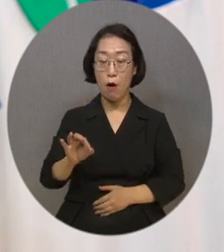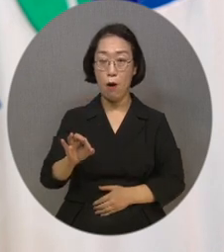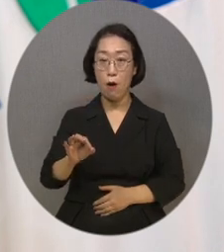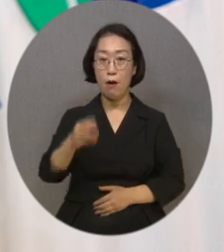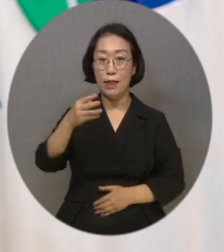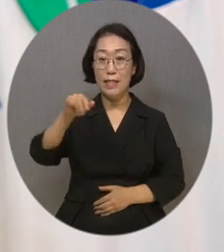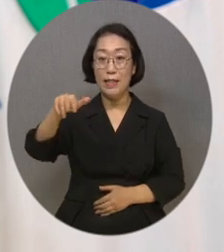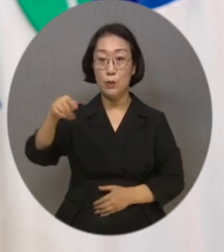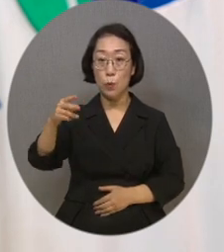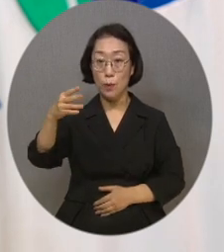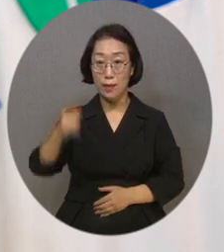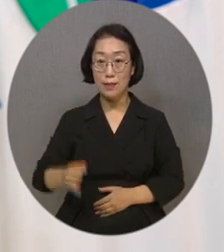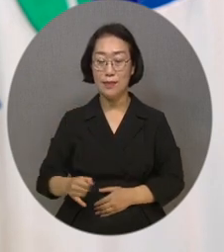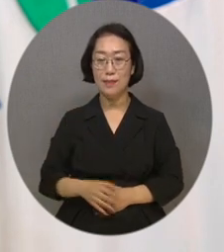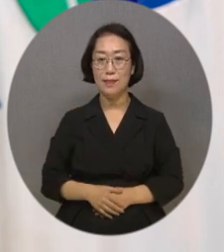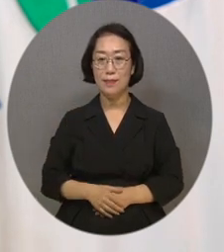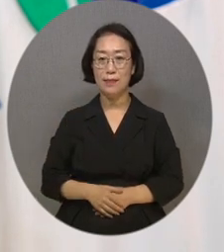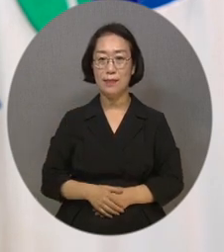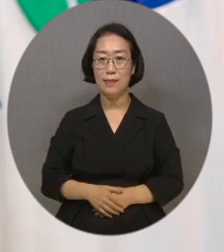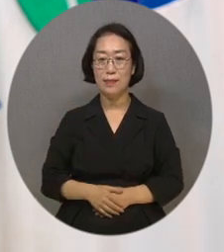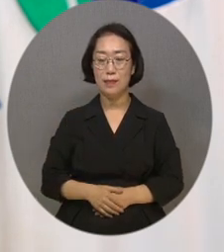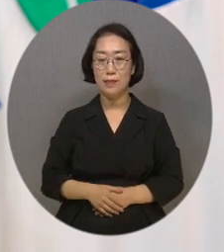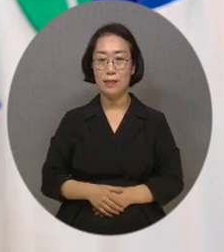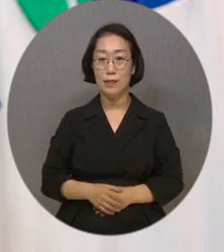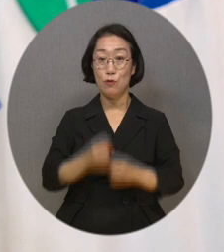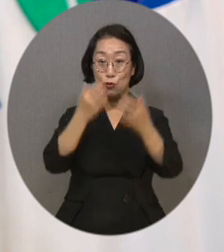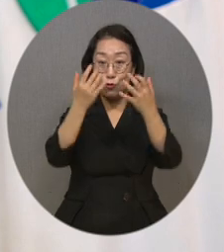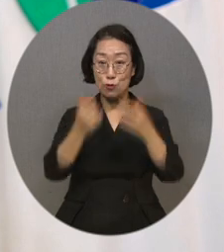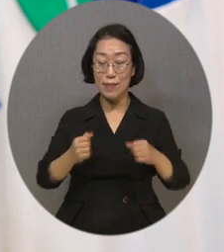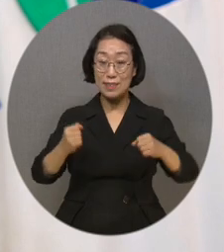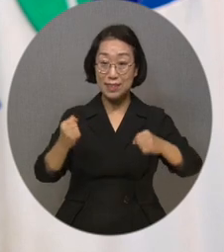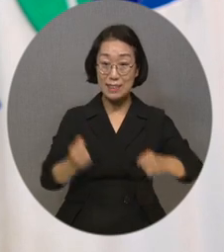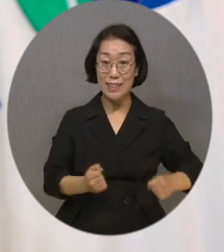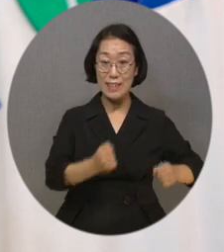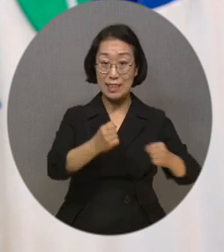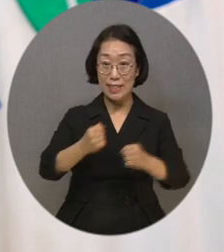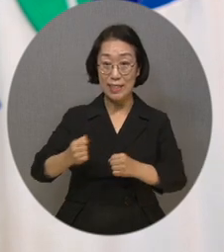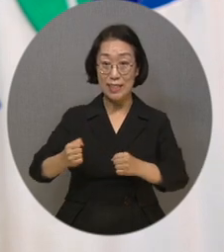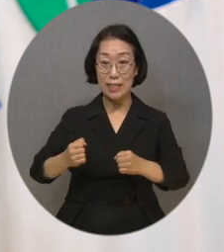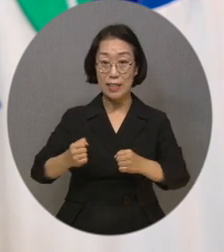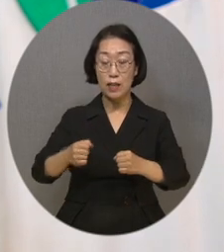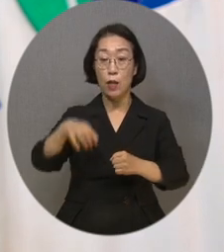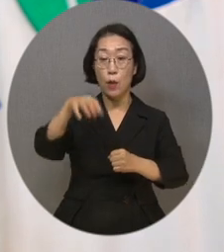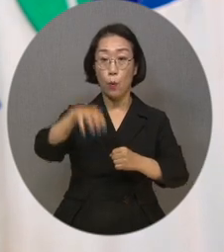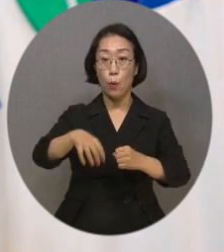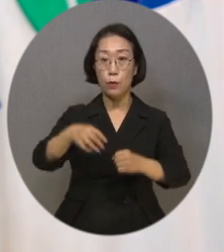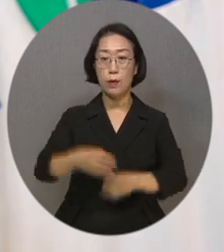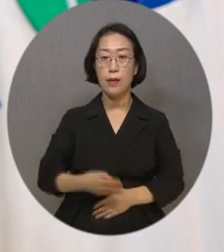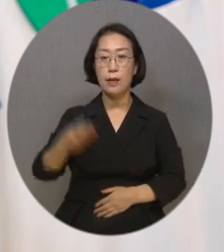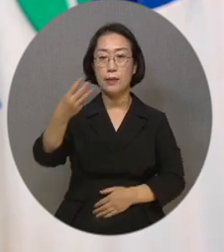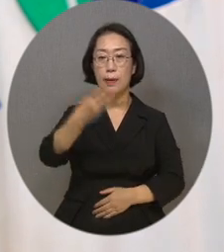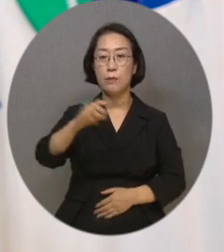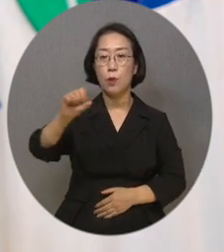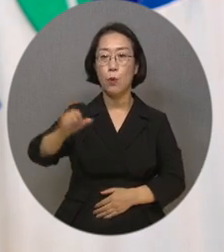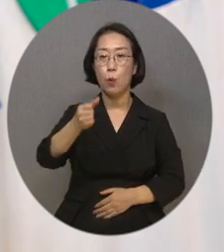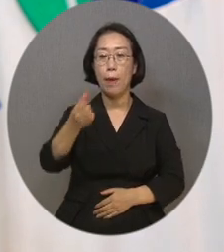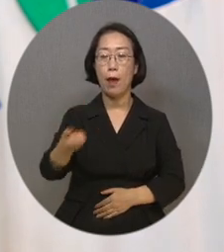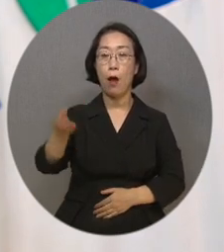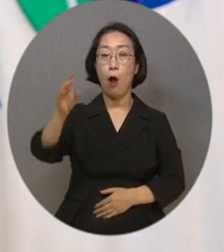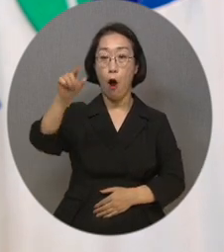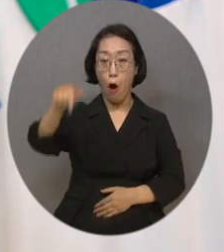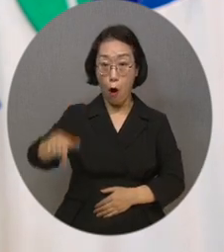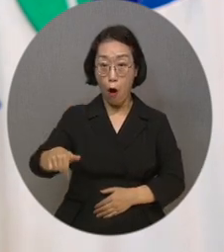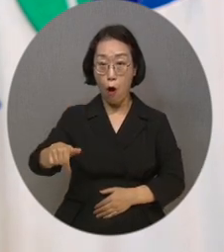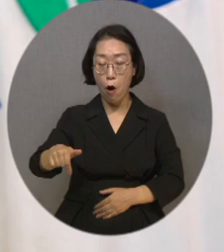이제 스키장을 크게 운영하는 곳인데 거기에서 저희 고창 지역에다가 3,500억을 투자를 해서